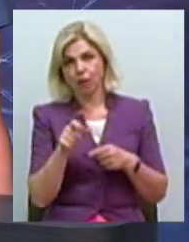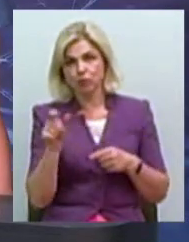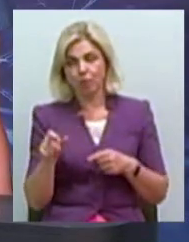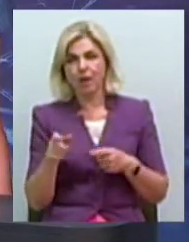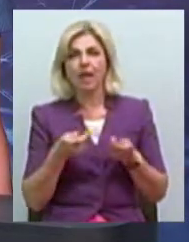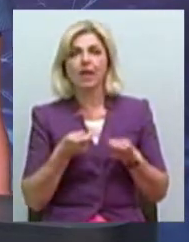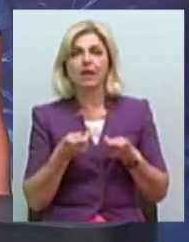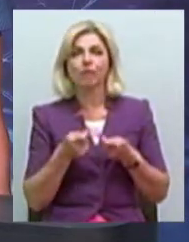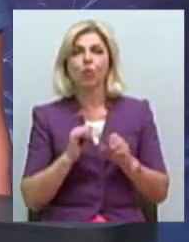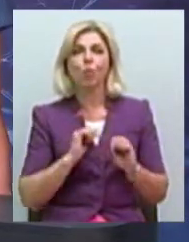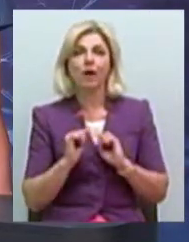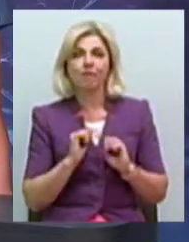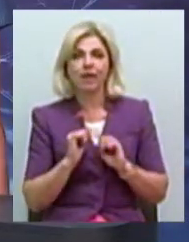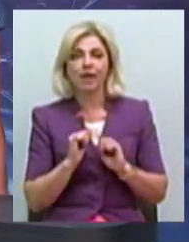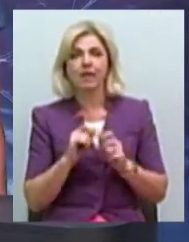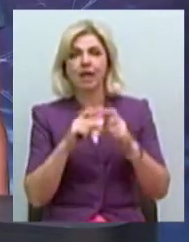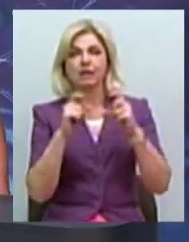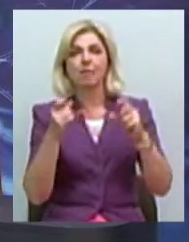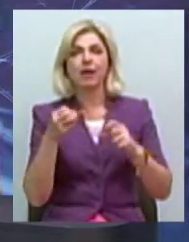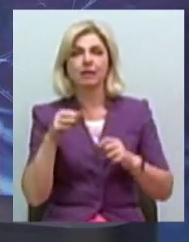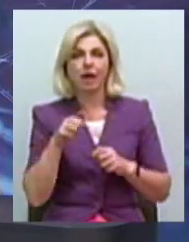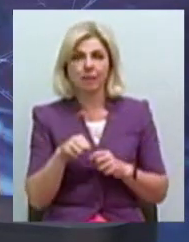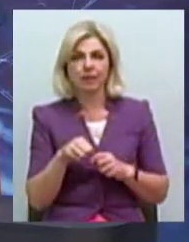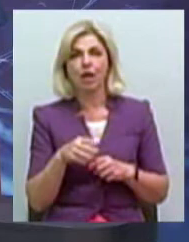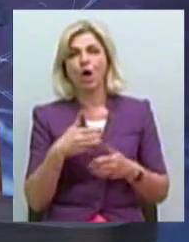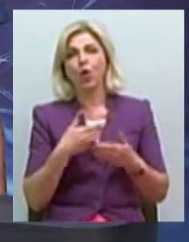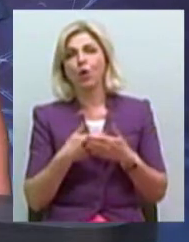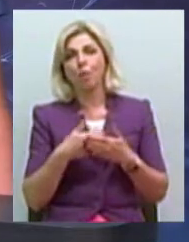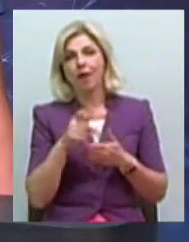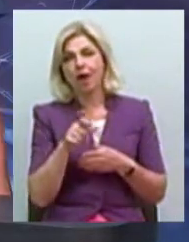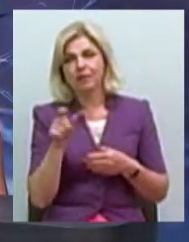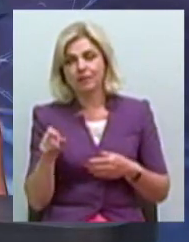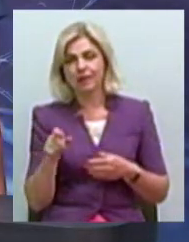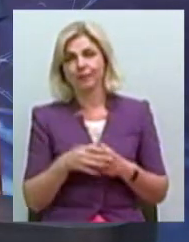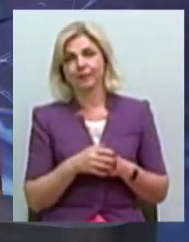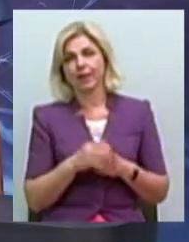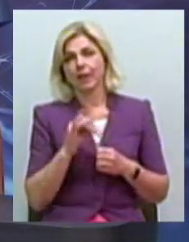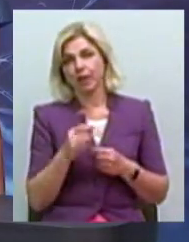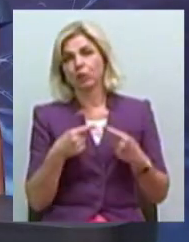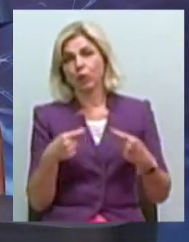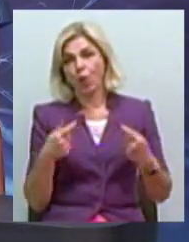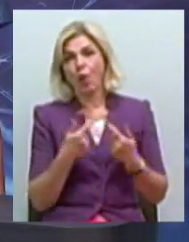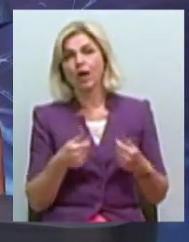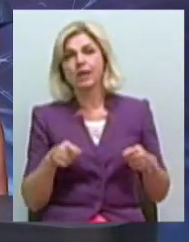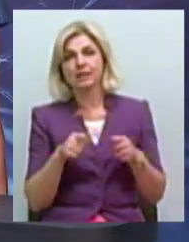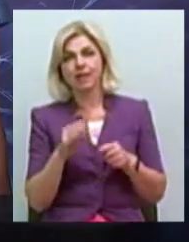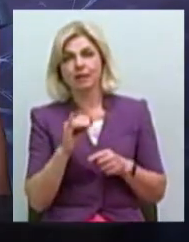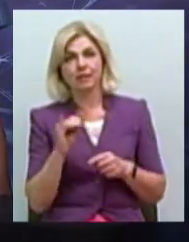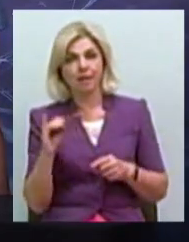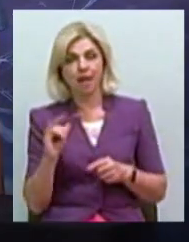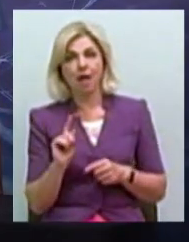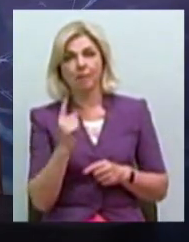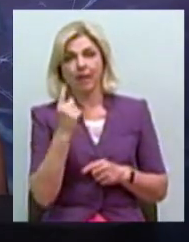керівники управлінь, департаментів, громадськість, громадські організації. Перше